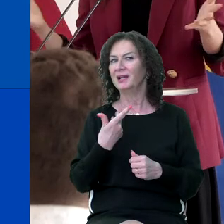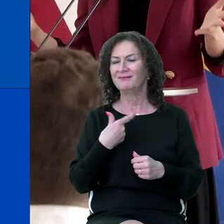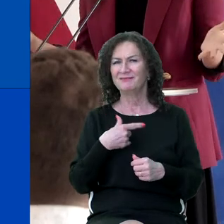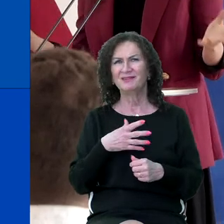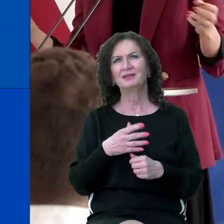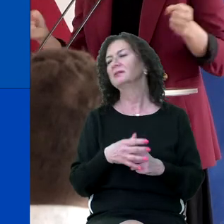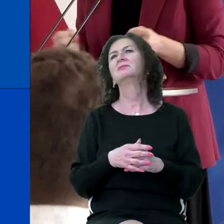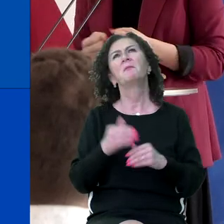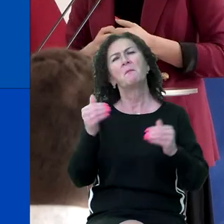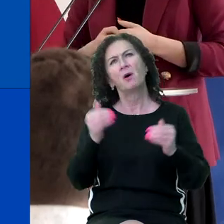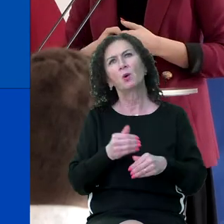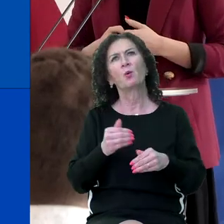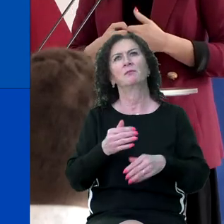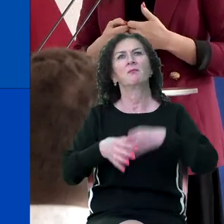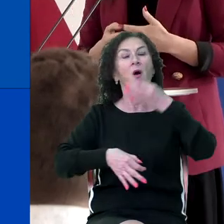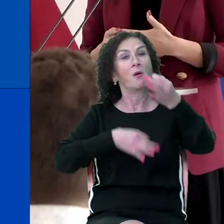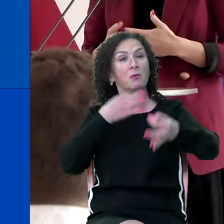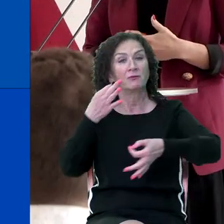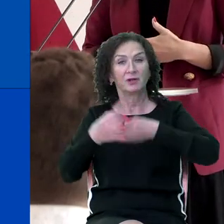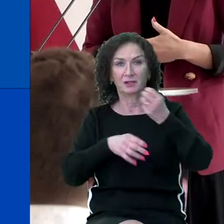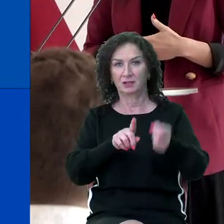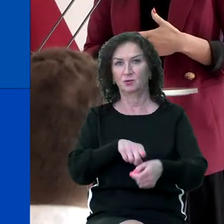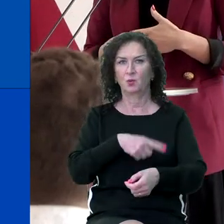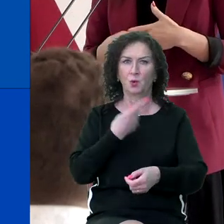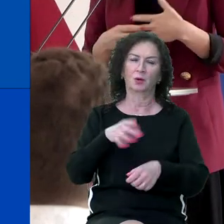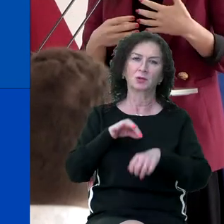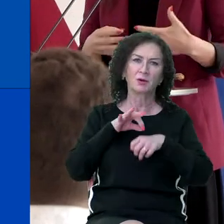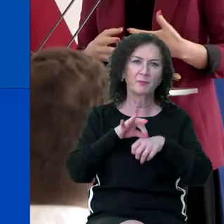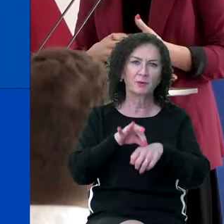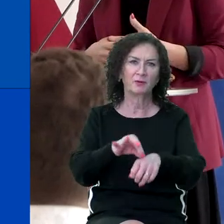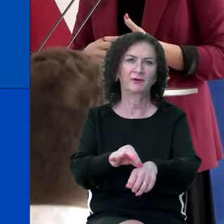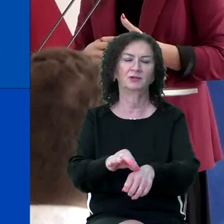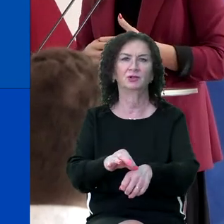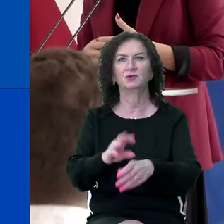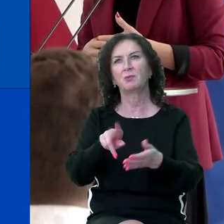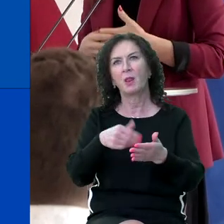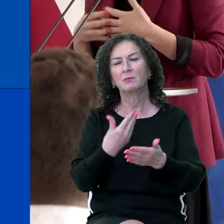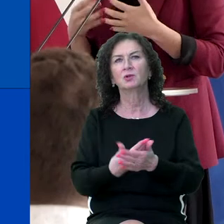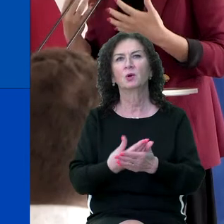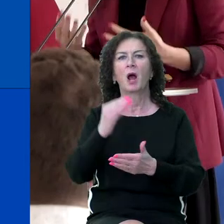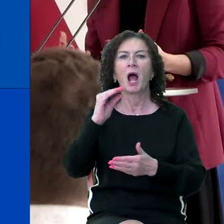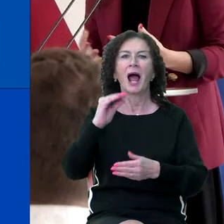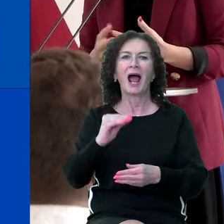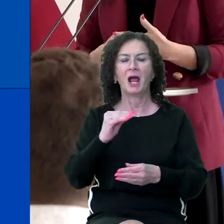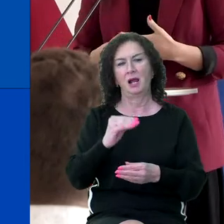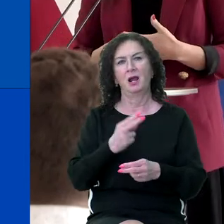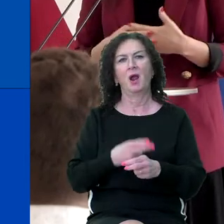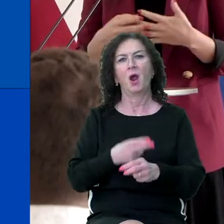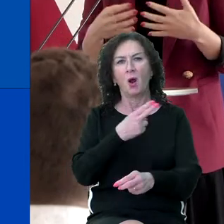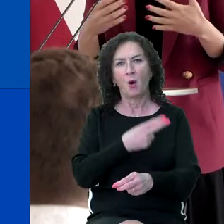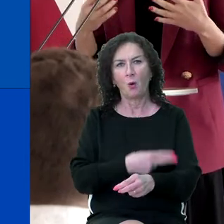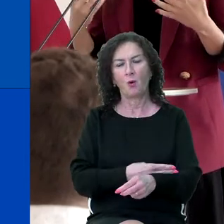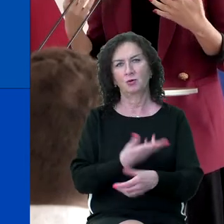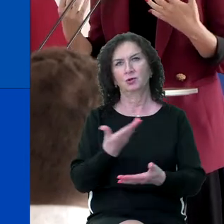mogłabym opowiadać oczywiście o tym, że wprowadzamy e-urząd, mamy podatki gov.pl,